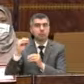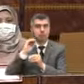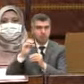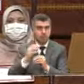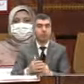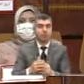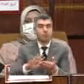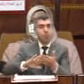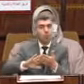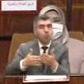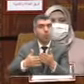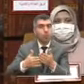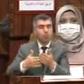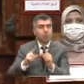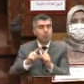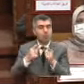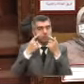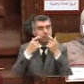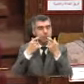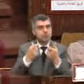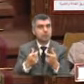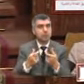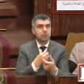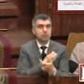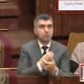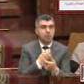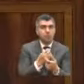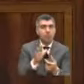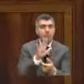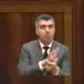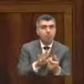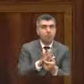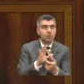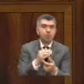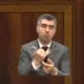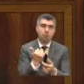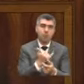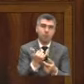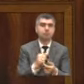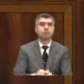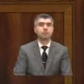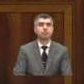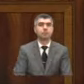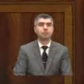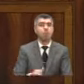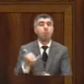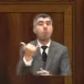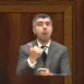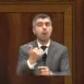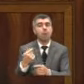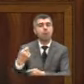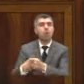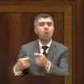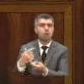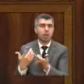يعني الجميع تيخصو يرد البال، لان الصحه ديال المواطنين هي مهمه واهم من الاقتصاد. شكونوا